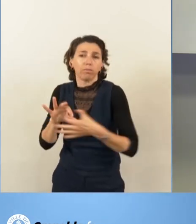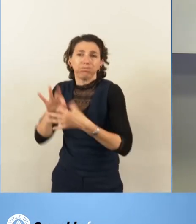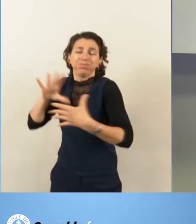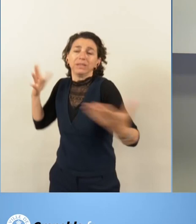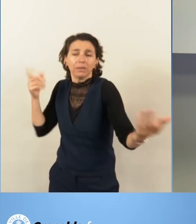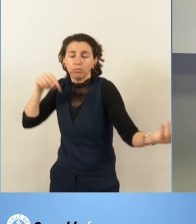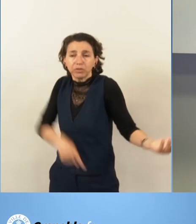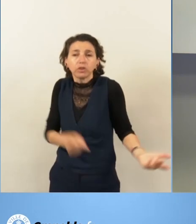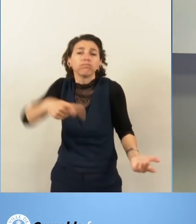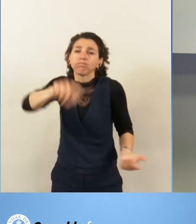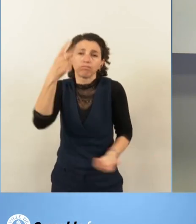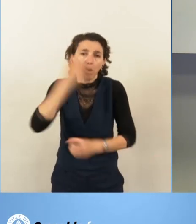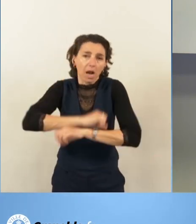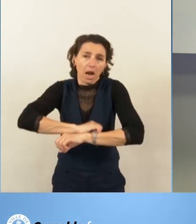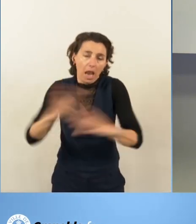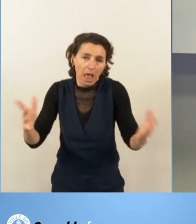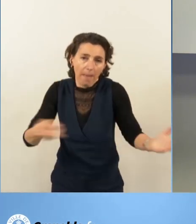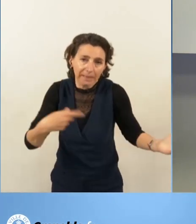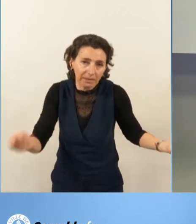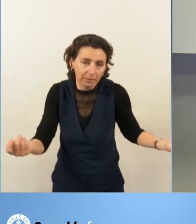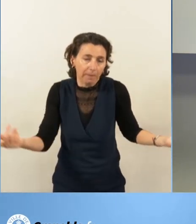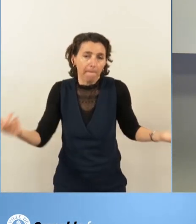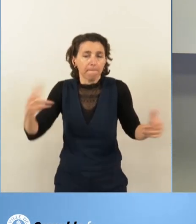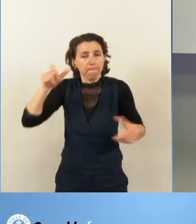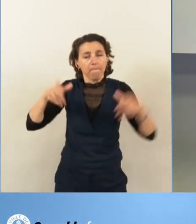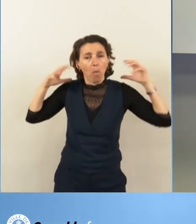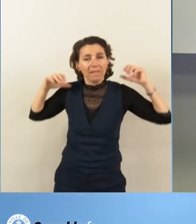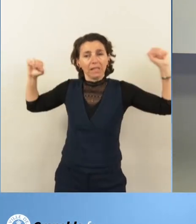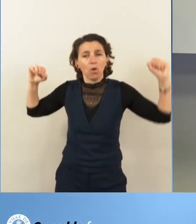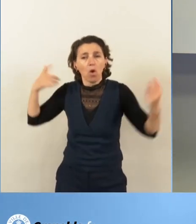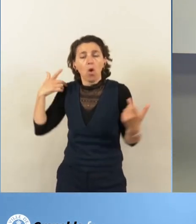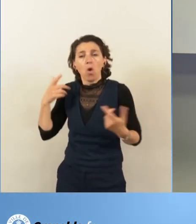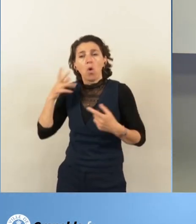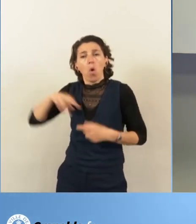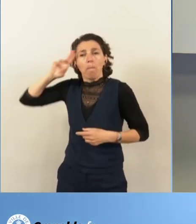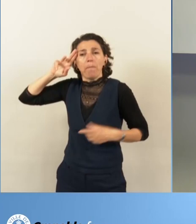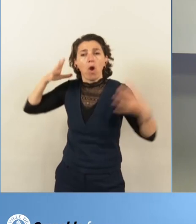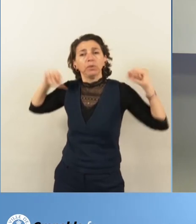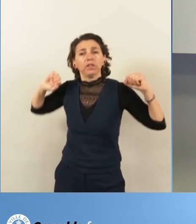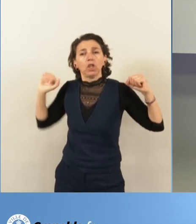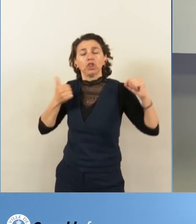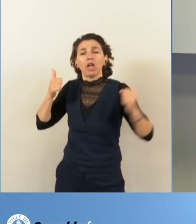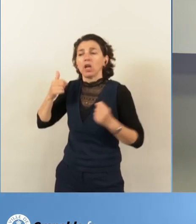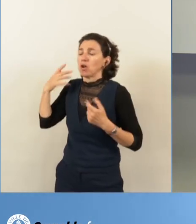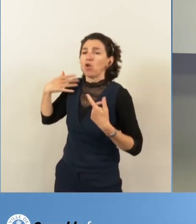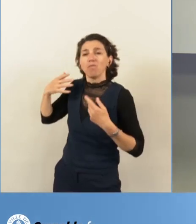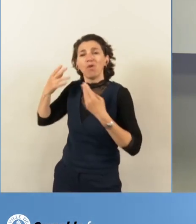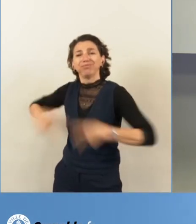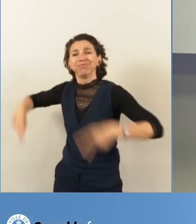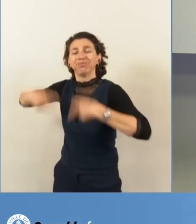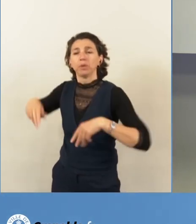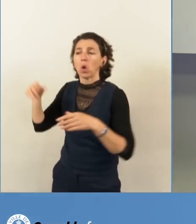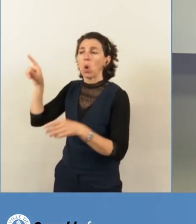peut le comprendre les ambassadeurs d'ailleurs de l'Union européenne ont préféré annuler les célébrations du 9 mai